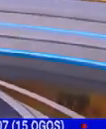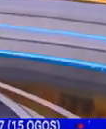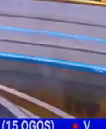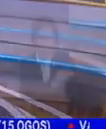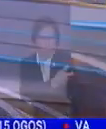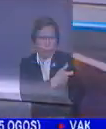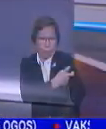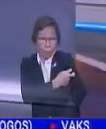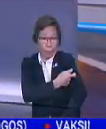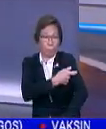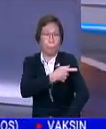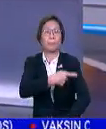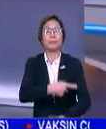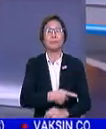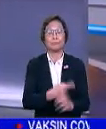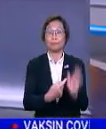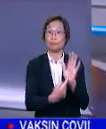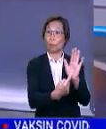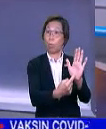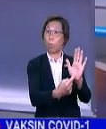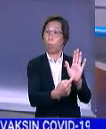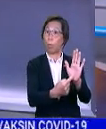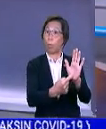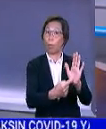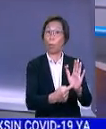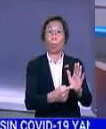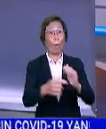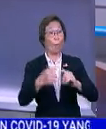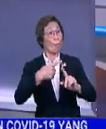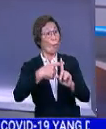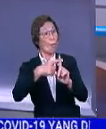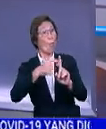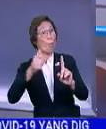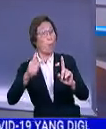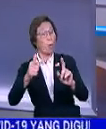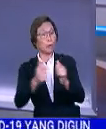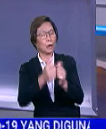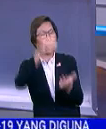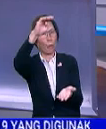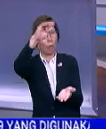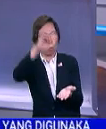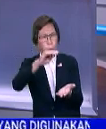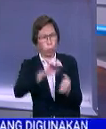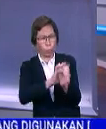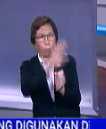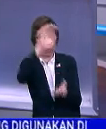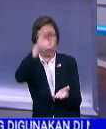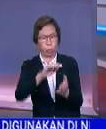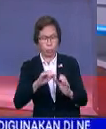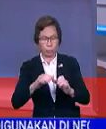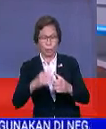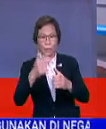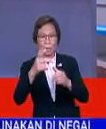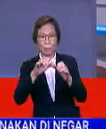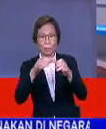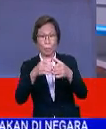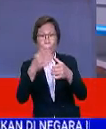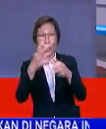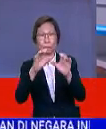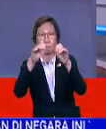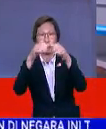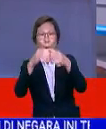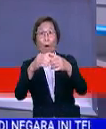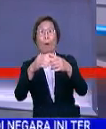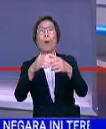blouse kebangsaan pic menunjukkan perkembangan awal positif dengan penurunan bilangan kesket negeri tiga hingga lima di